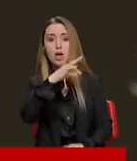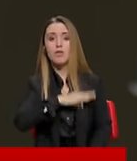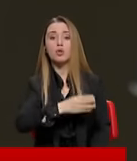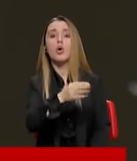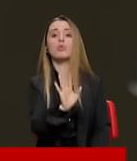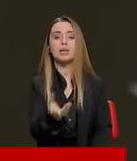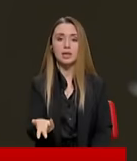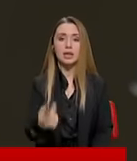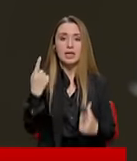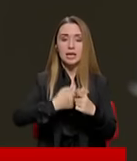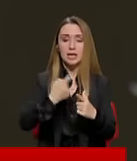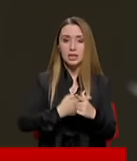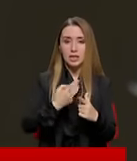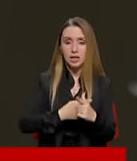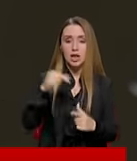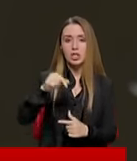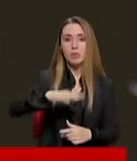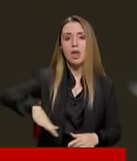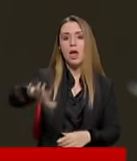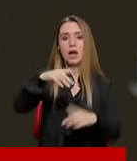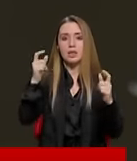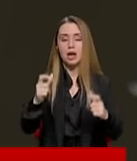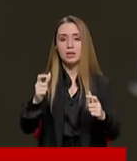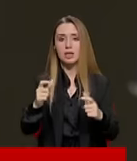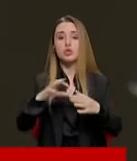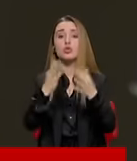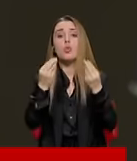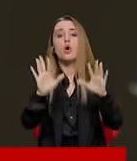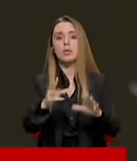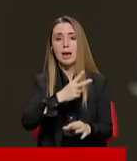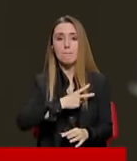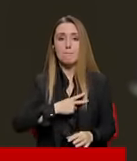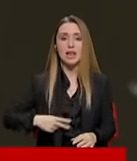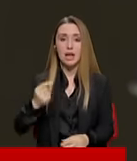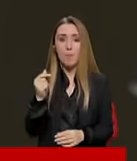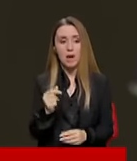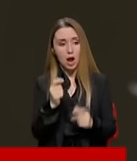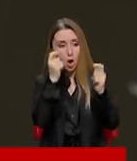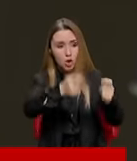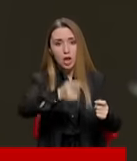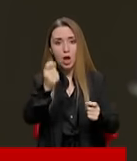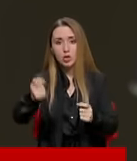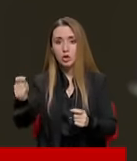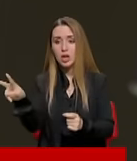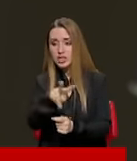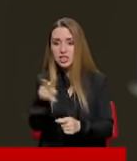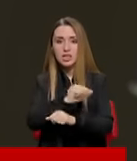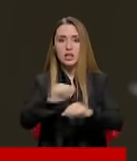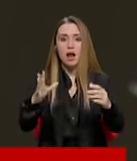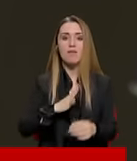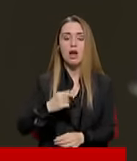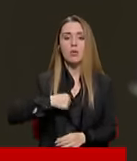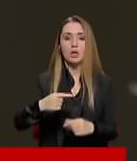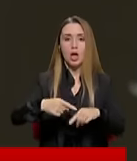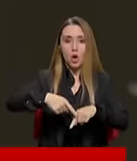yaramadı yani kira bedelleri şimdi her yerde çözmedi e belediyeden para çıkıyor iki taraf da zarar ediyor Bu nedenle Ben